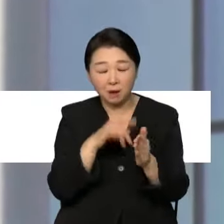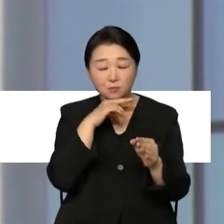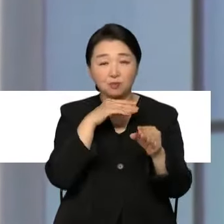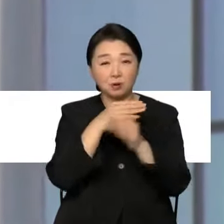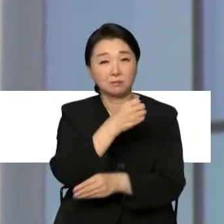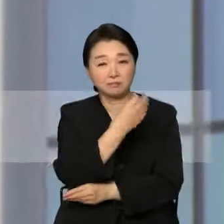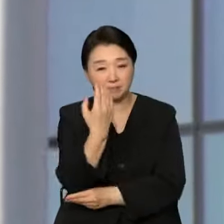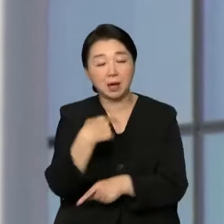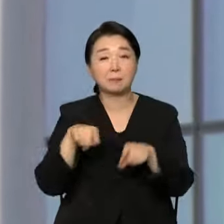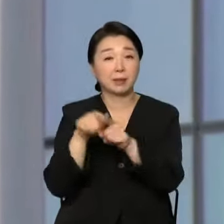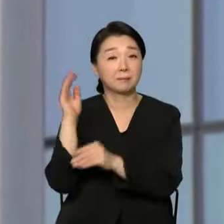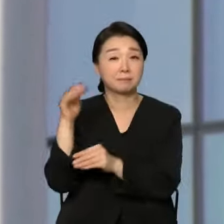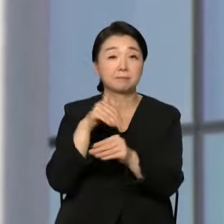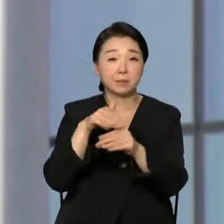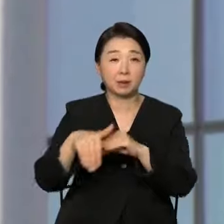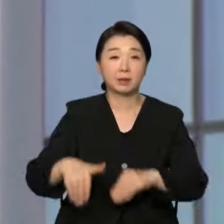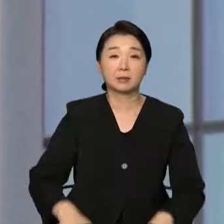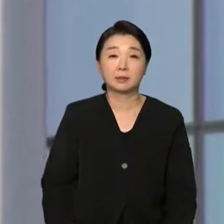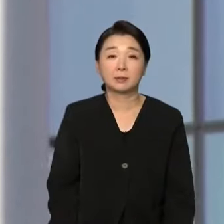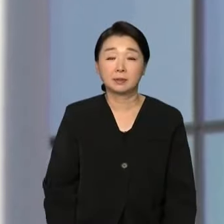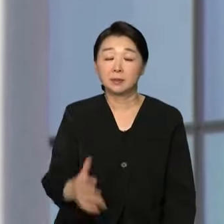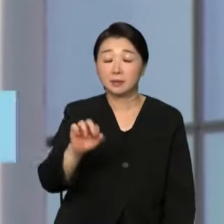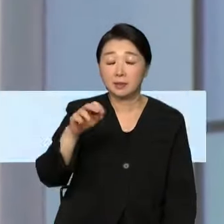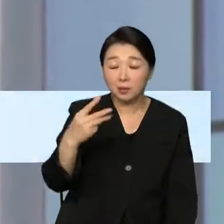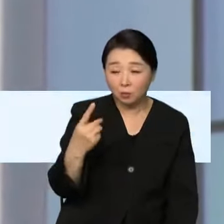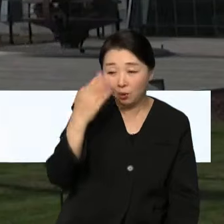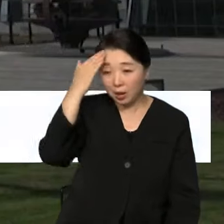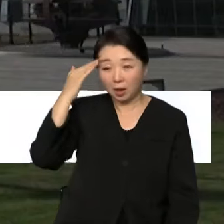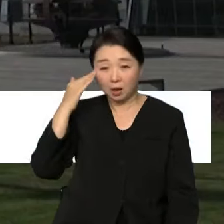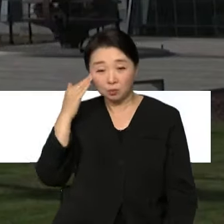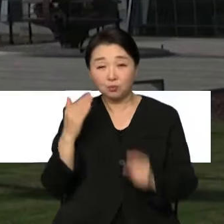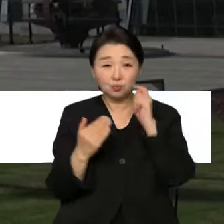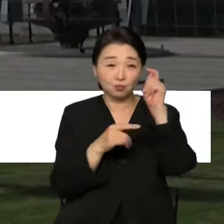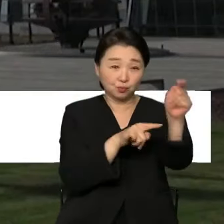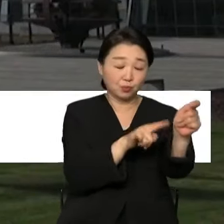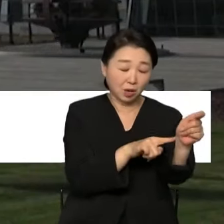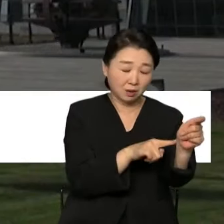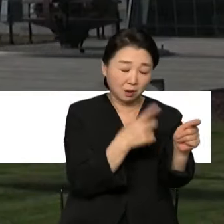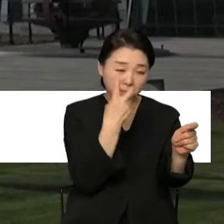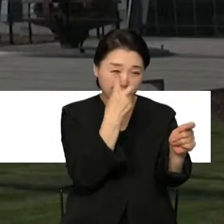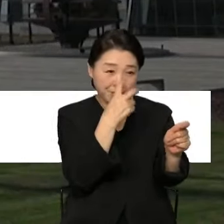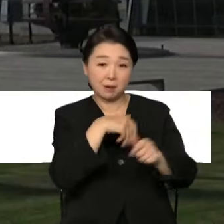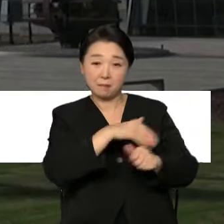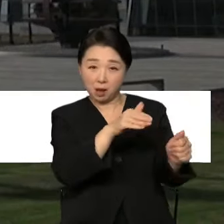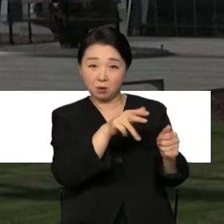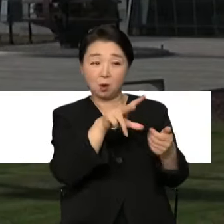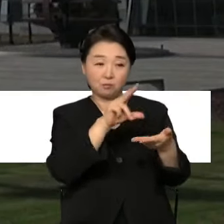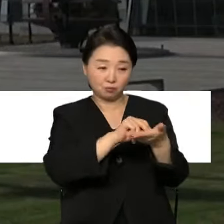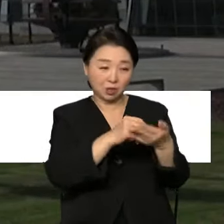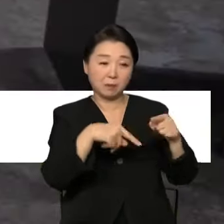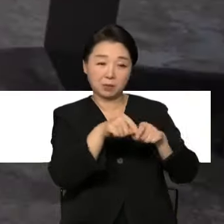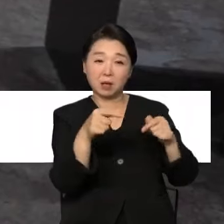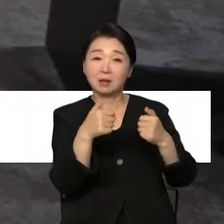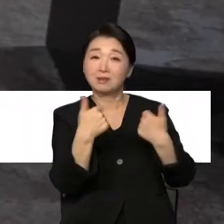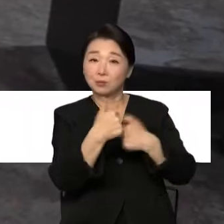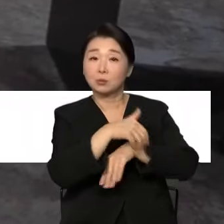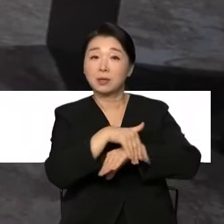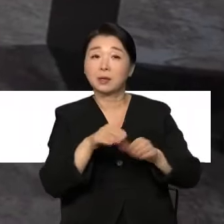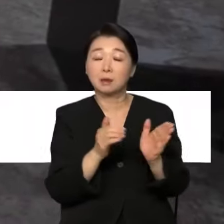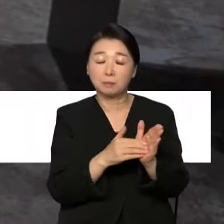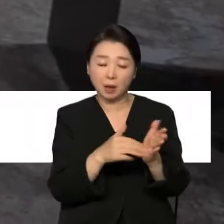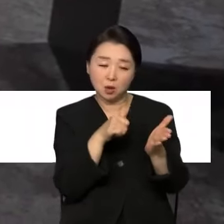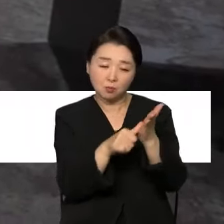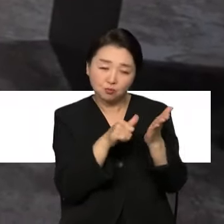예정입니다. 대표단은 우선 나토와 한국의 우크라이나 현지 모니터링단 파견 문제를 논의할 계획인데 무기